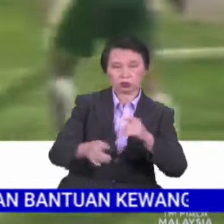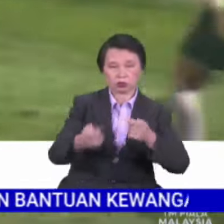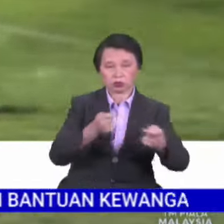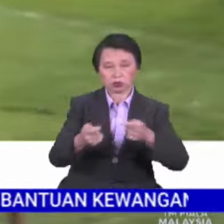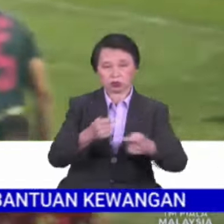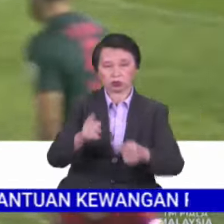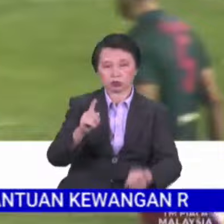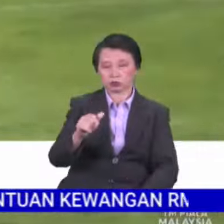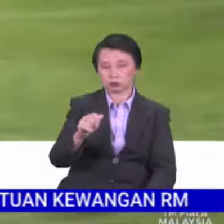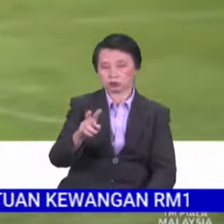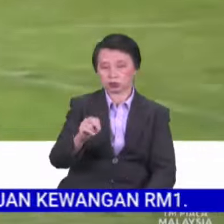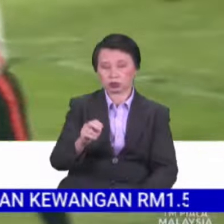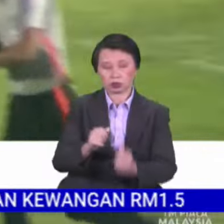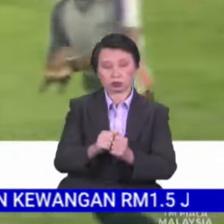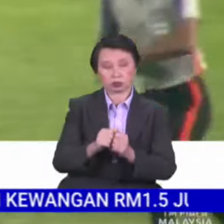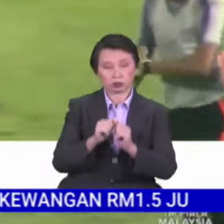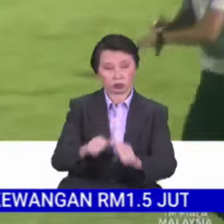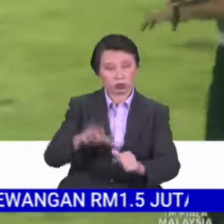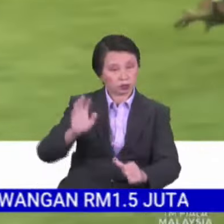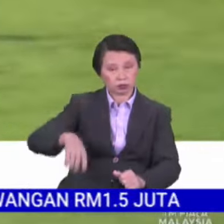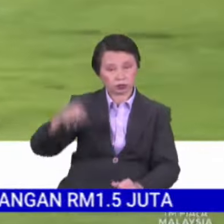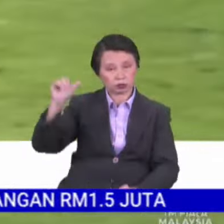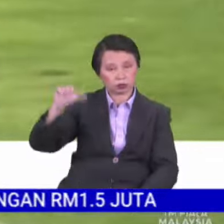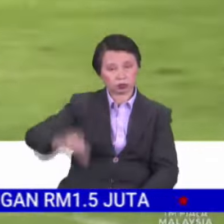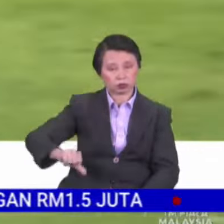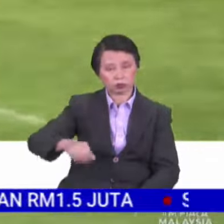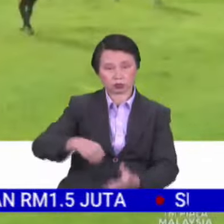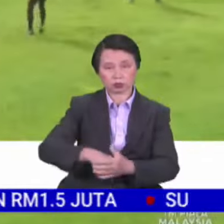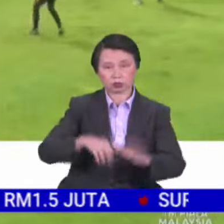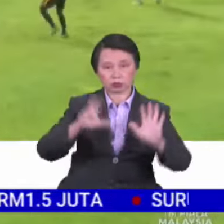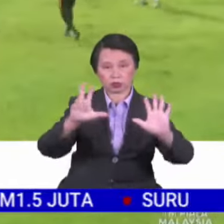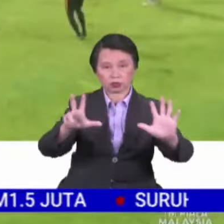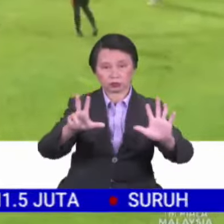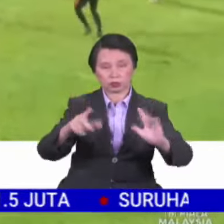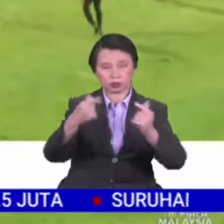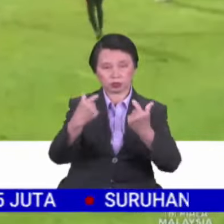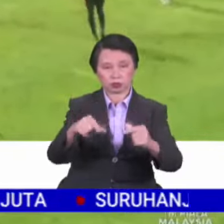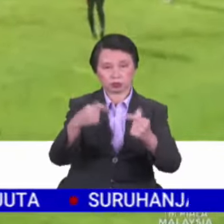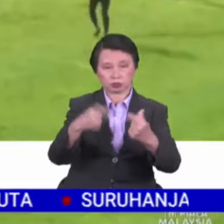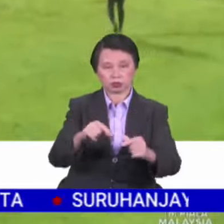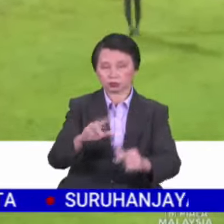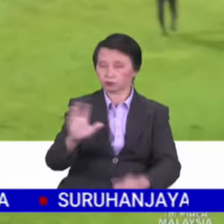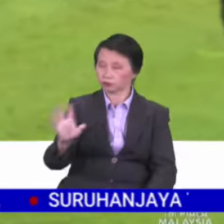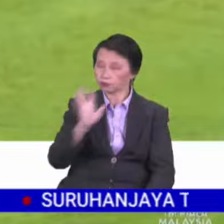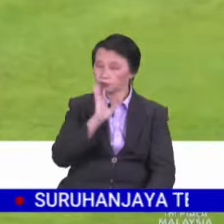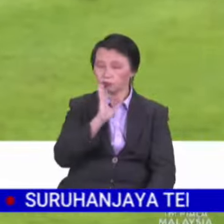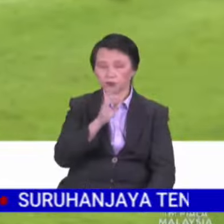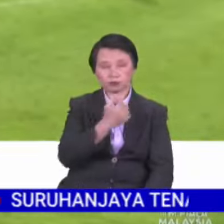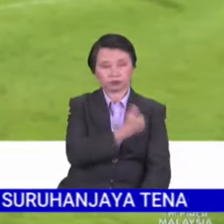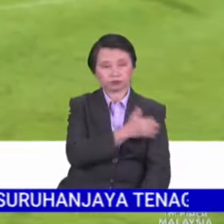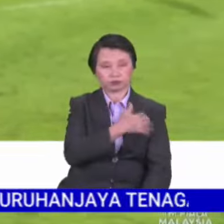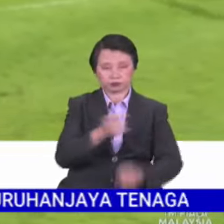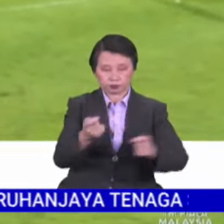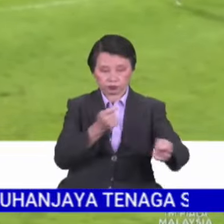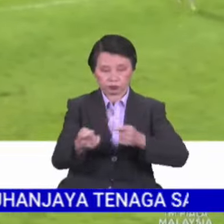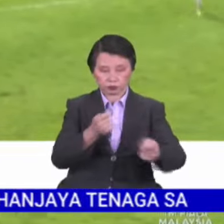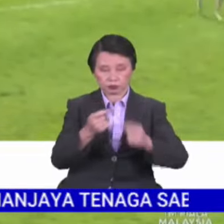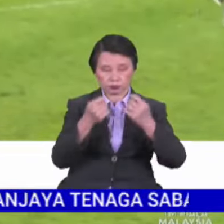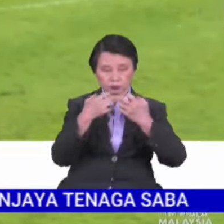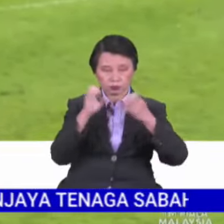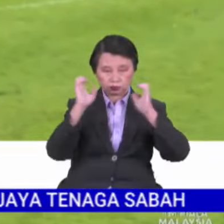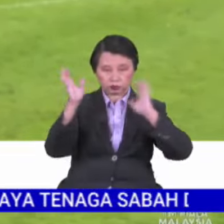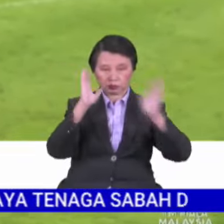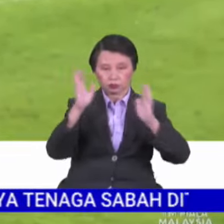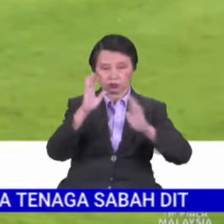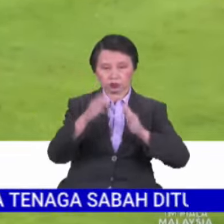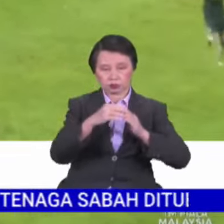kendalian Tan Cheng Ho dengan masih belum tewas dalam 8 perlawanan. Beliau berkata sejak bekas pengendali skuad Harimau Malaya